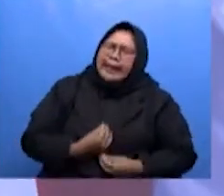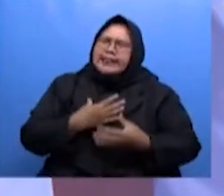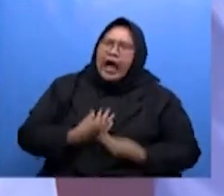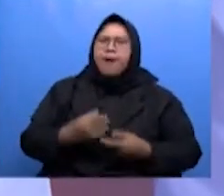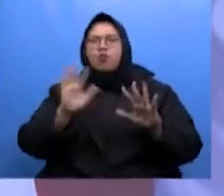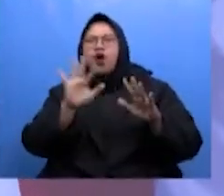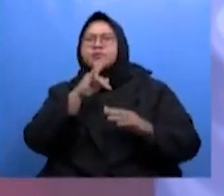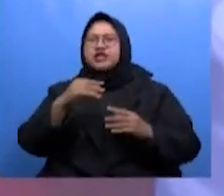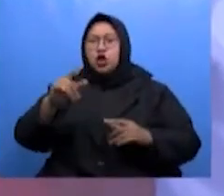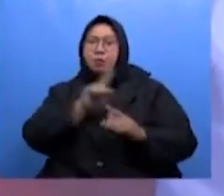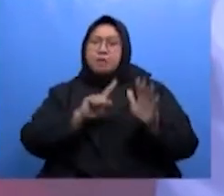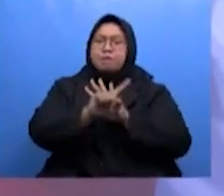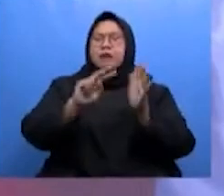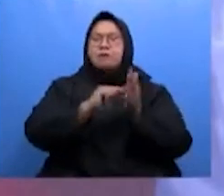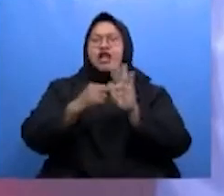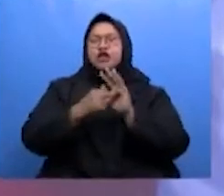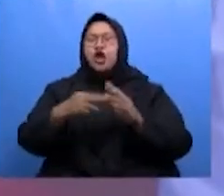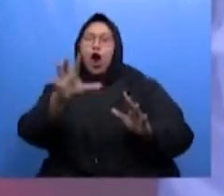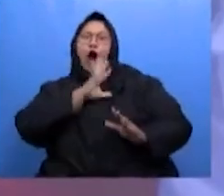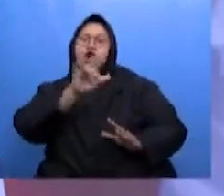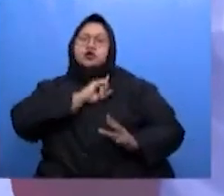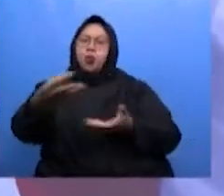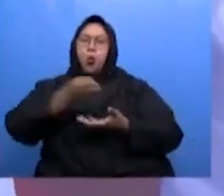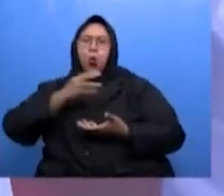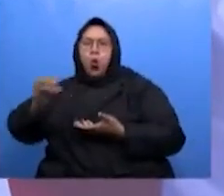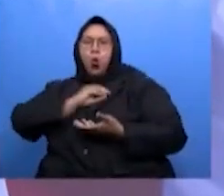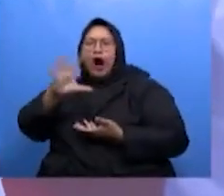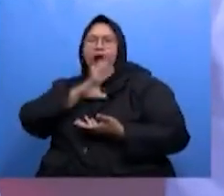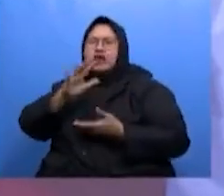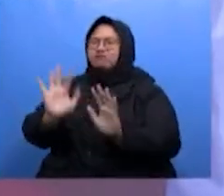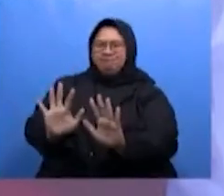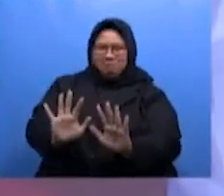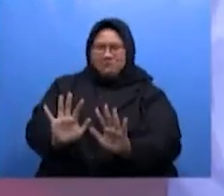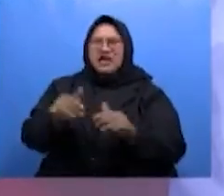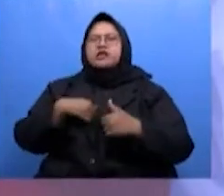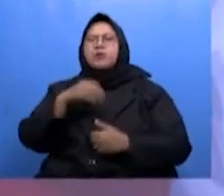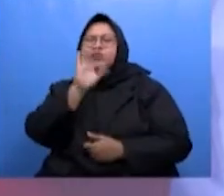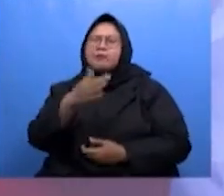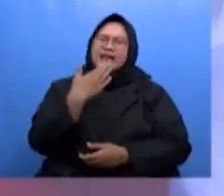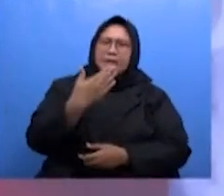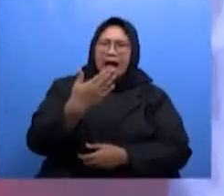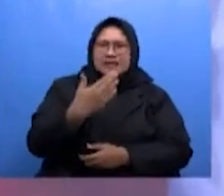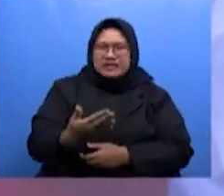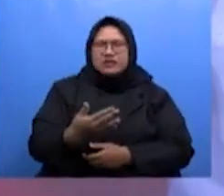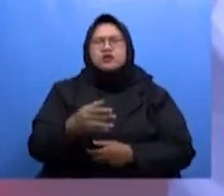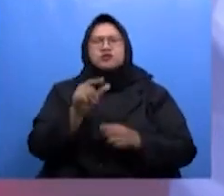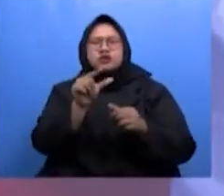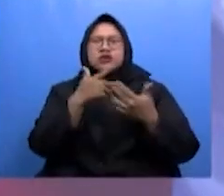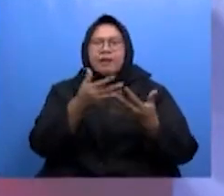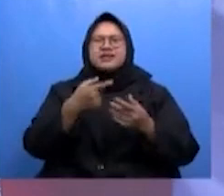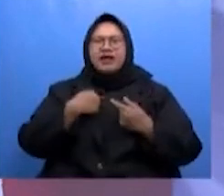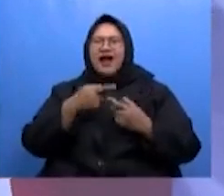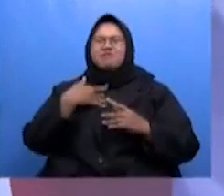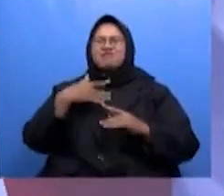untuk memperkaya memperkaya diri Oleh karena itu saya berterima kasih sekali lagi merupakan kader dari